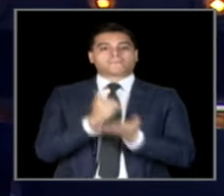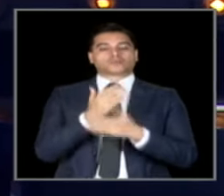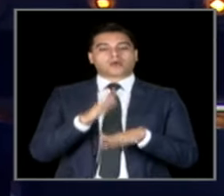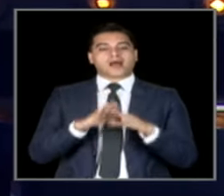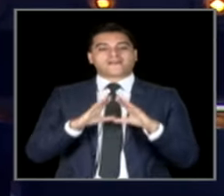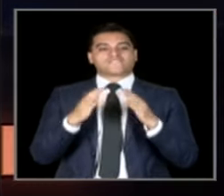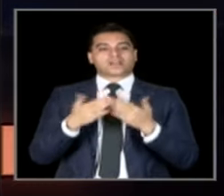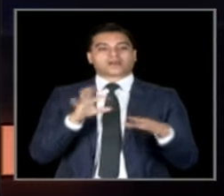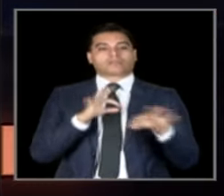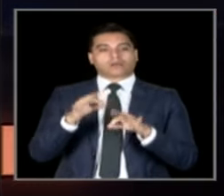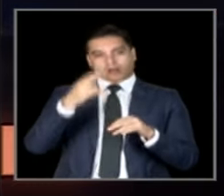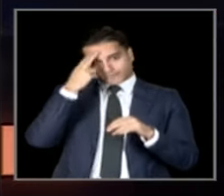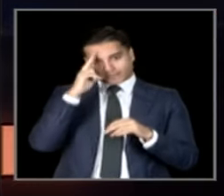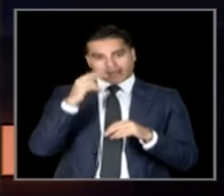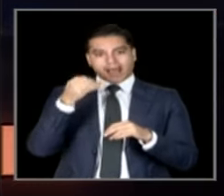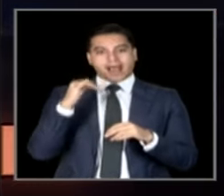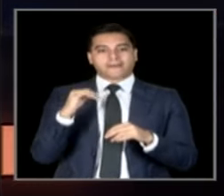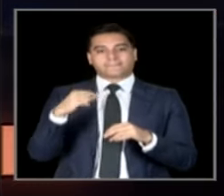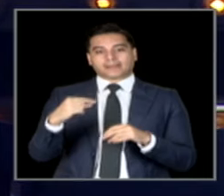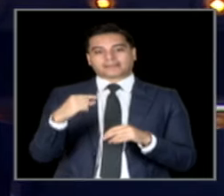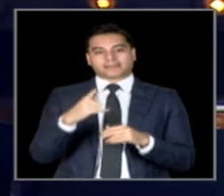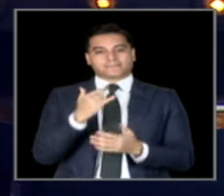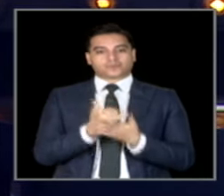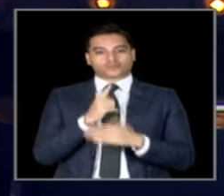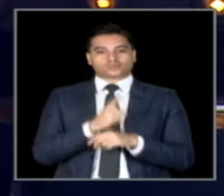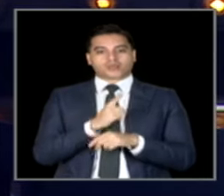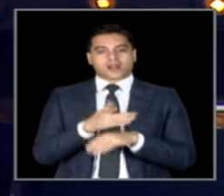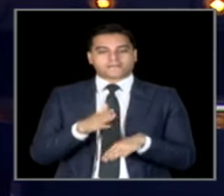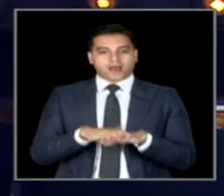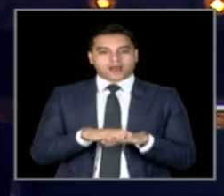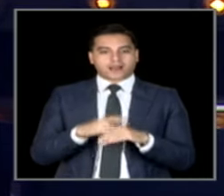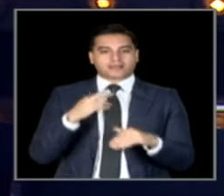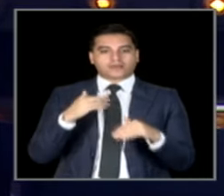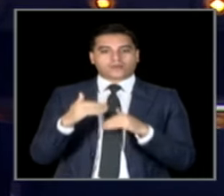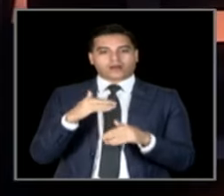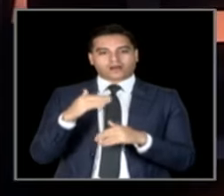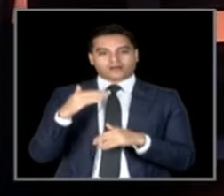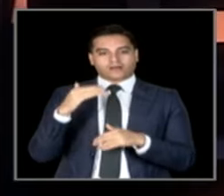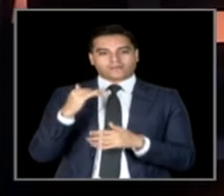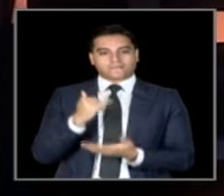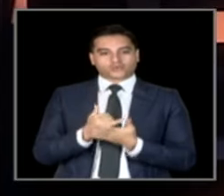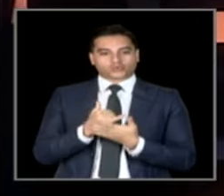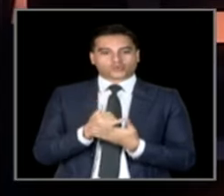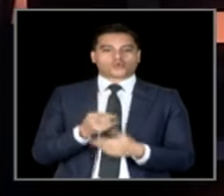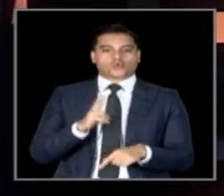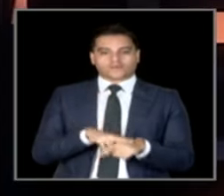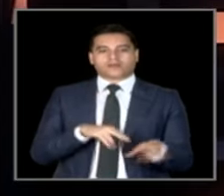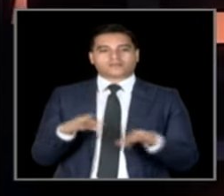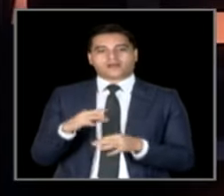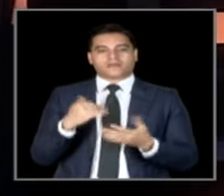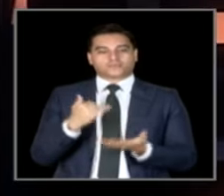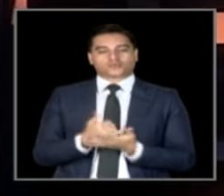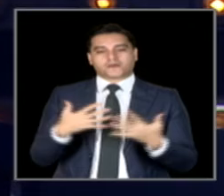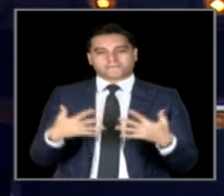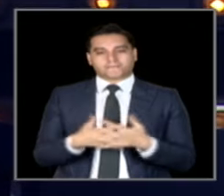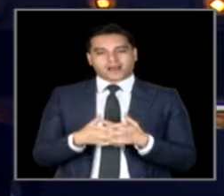تشكيلة الفريق النهاردة؟ أحمد أيمن، مدير فني في قادرون، فعمل مدير فني على جامعة المنصورة. لا بالتشاور. لا، وإحنا يعني